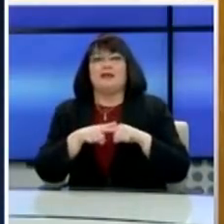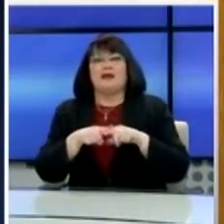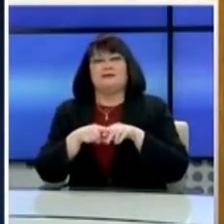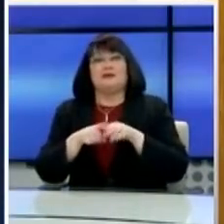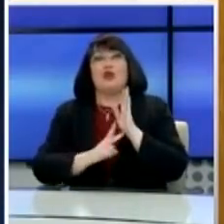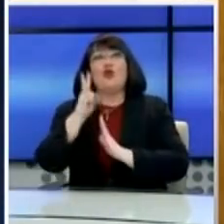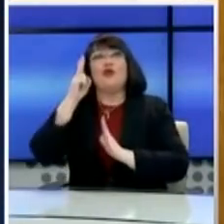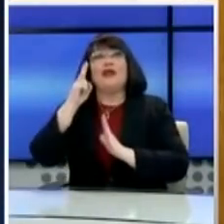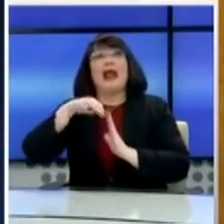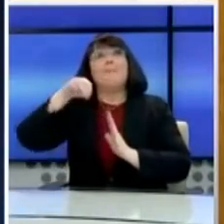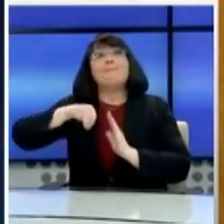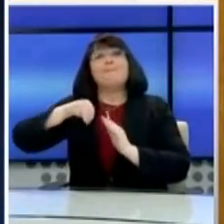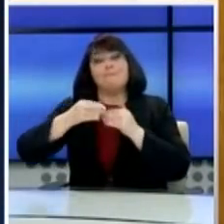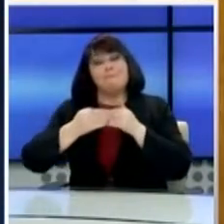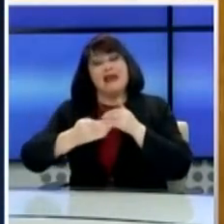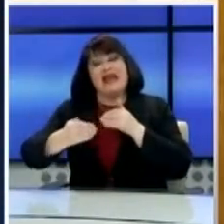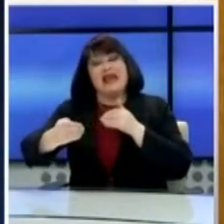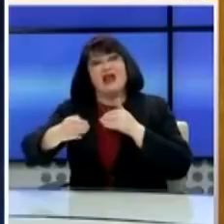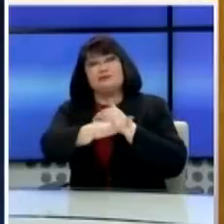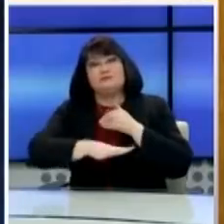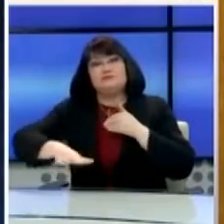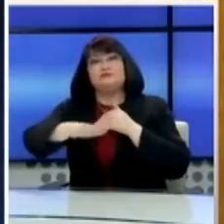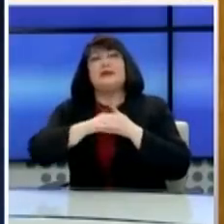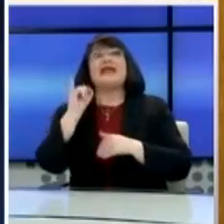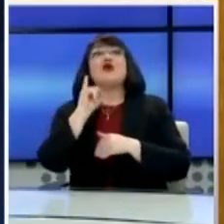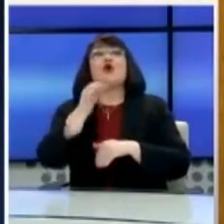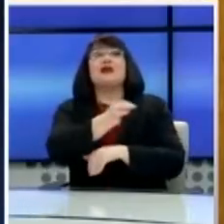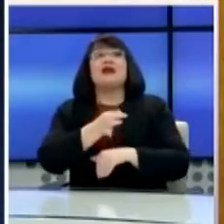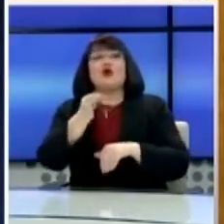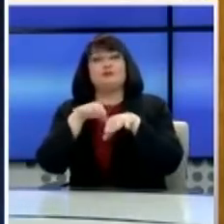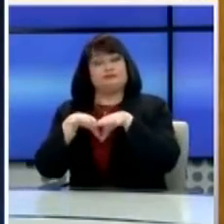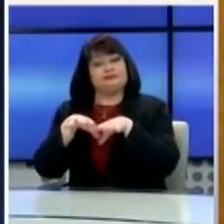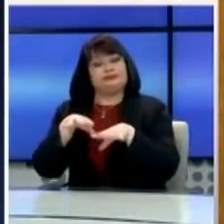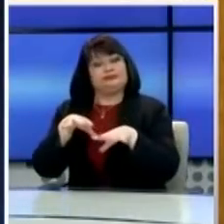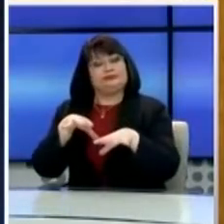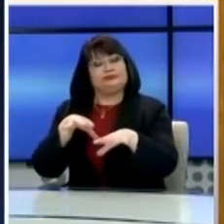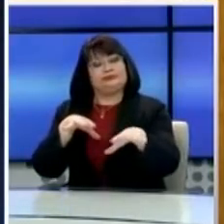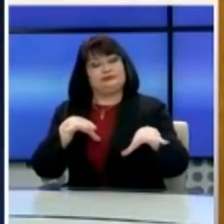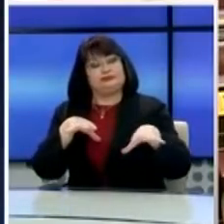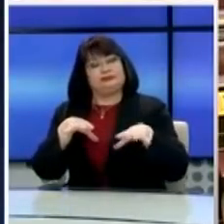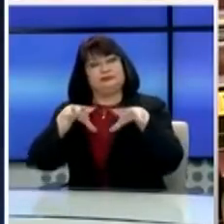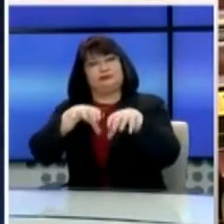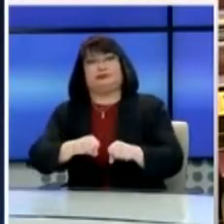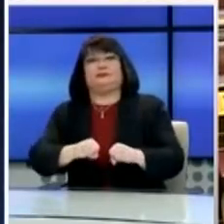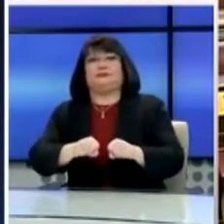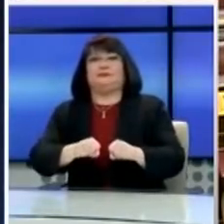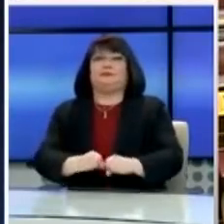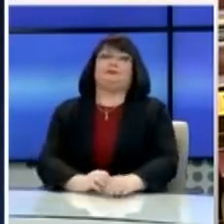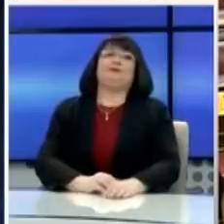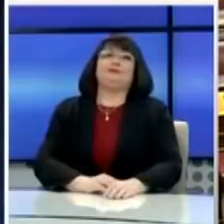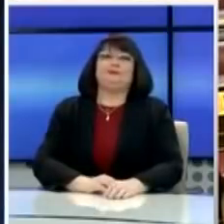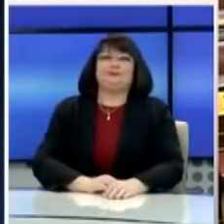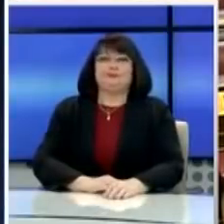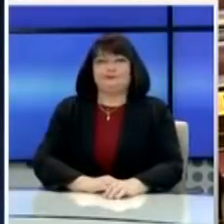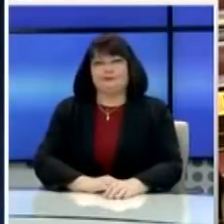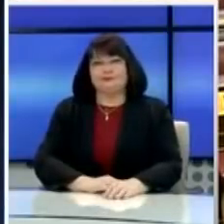6 στα 12 ναυτικά μίλια από το Ιόνιο μέχρι το ακροτήριο Τέναρο. Η Ελλάδα, είπε ο Κυριάκος Μητσοτάκης,